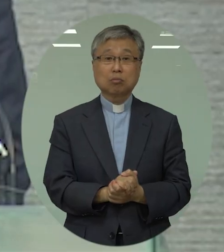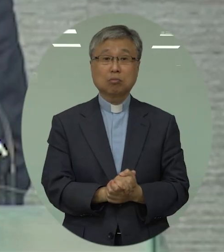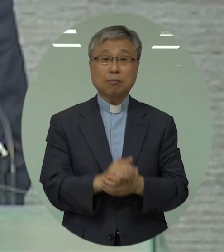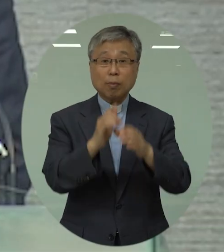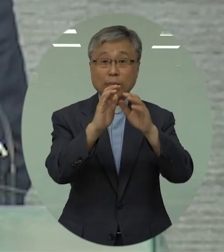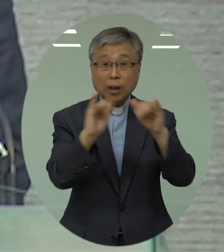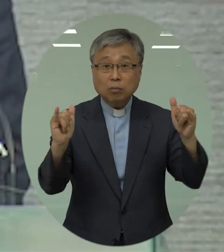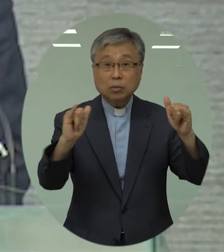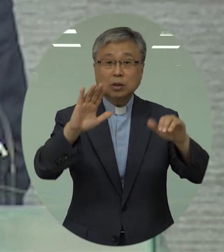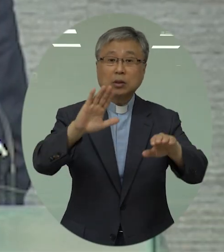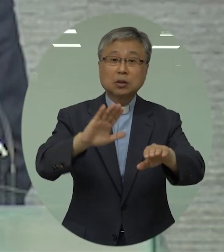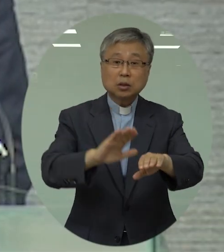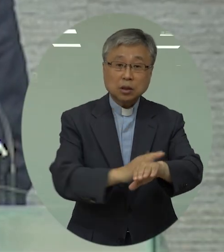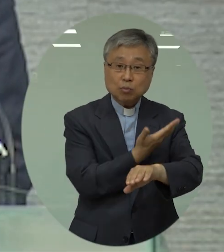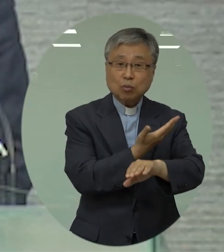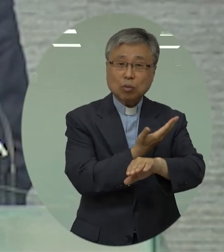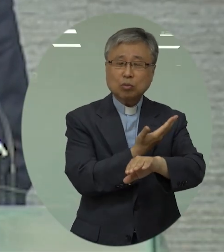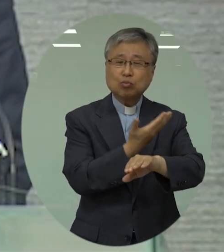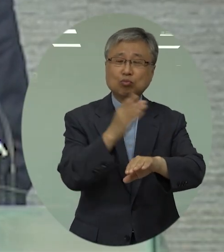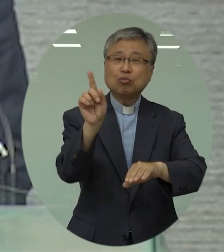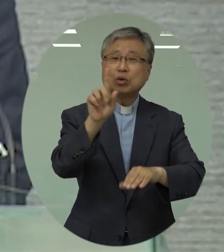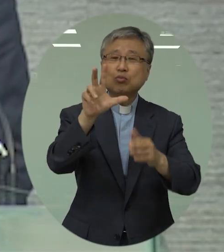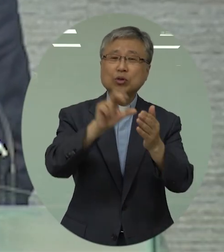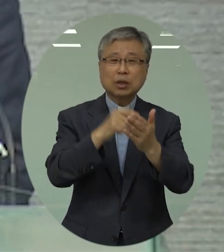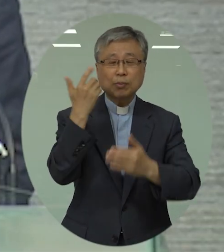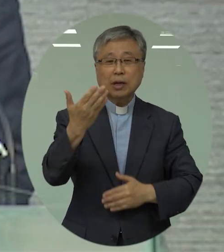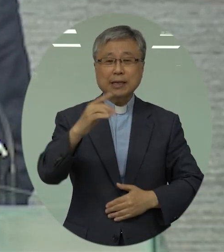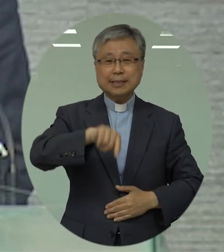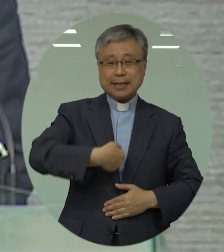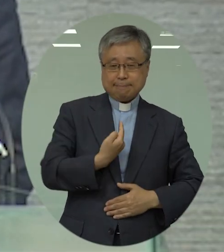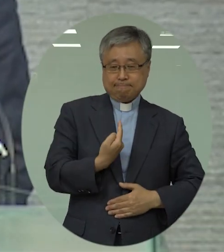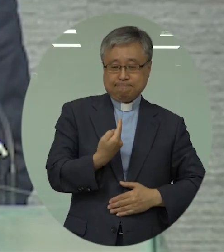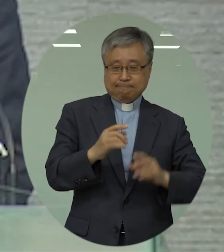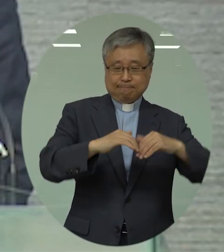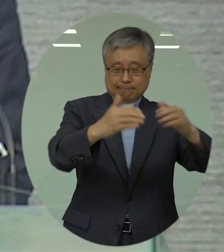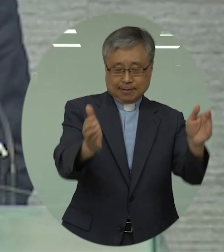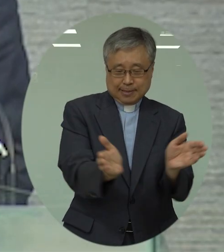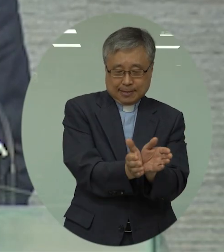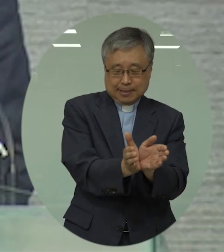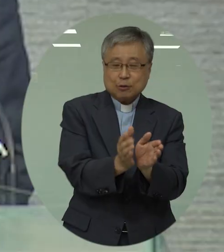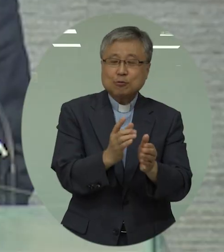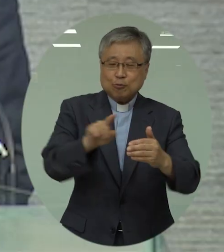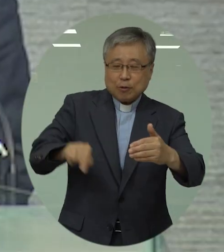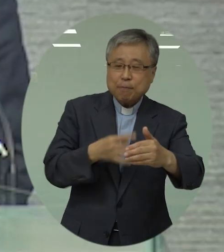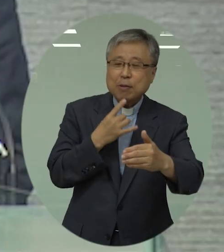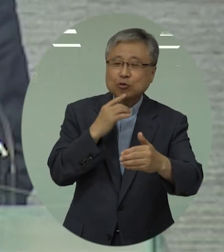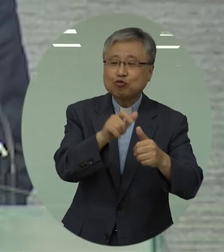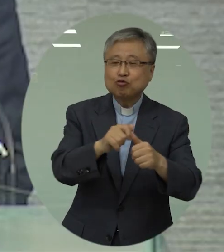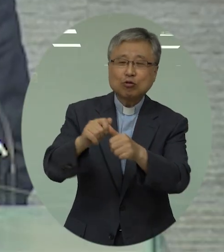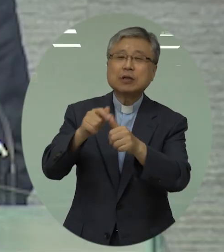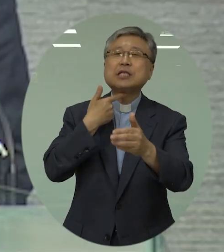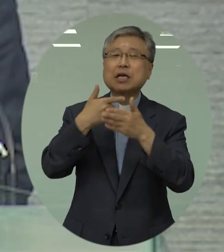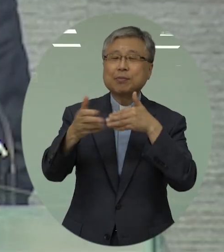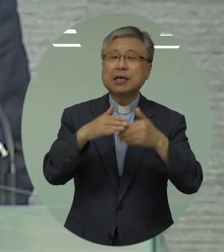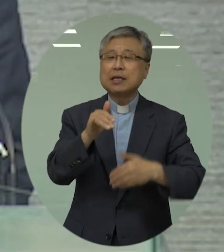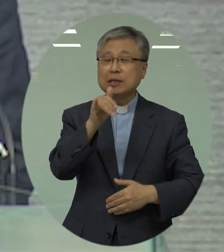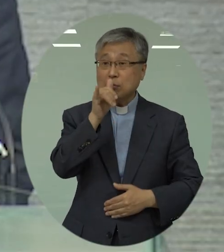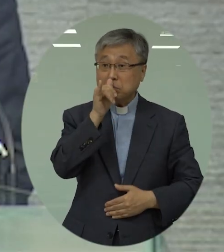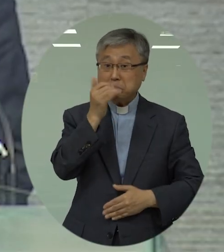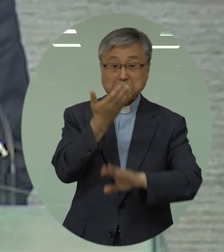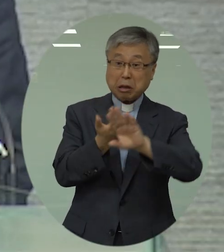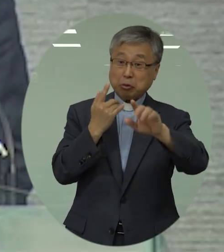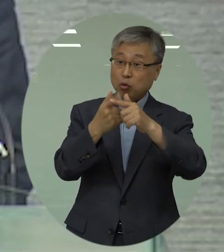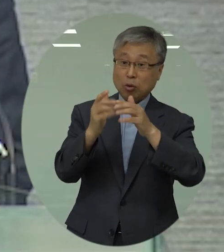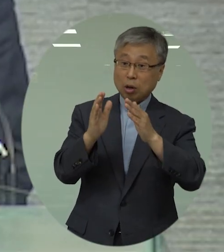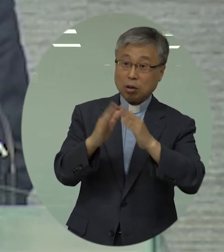그 사람들의 잘못이나 오류는 뭐냐면 자기들 단체 안에만 구원의 체험이 있는 것처럼 다른 기성교회 가면